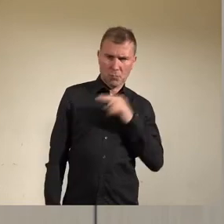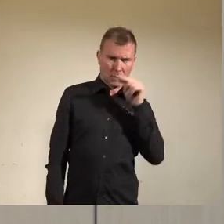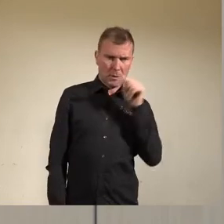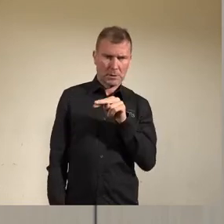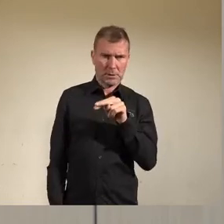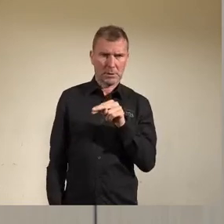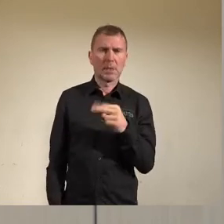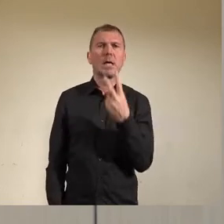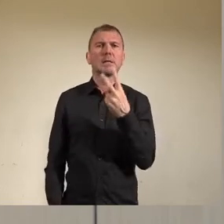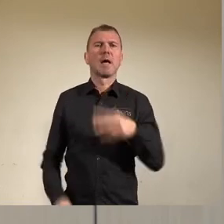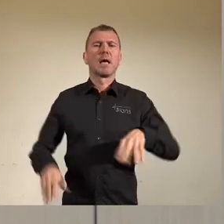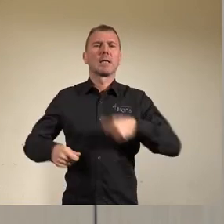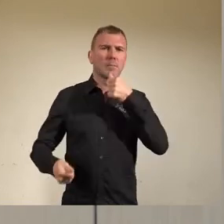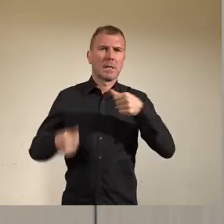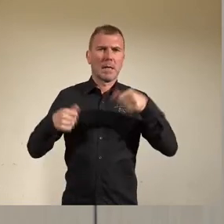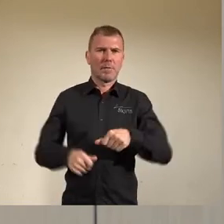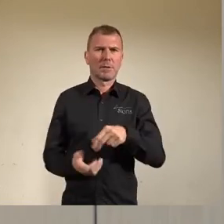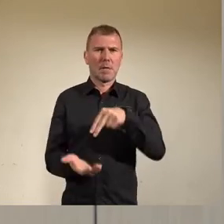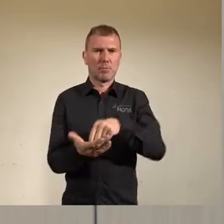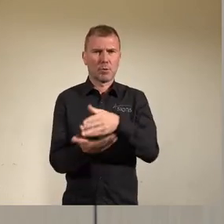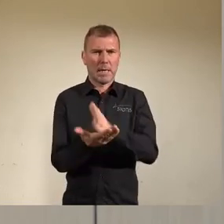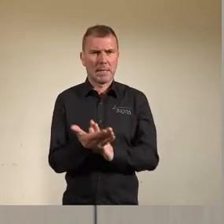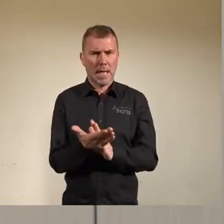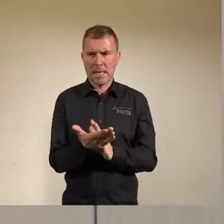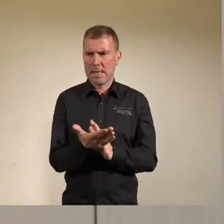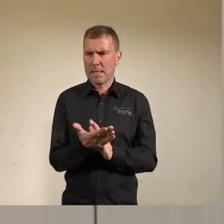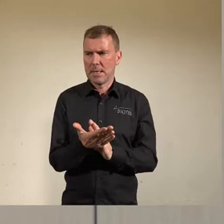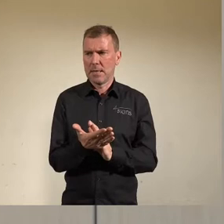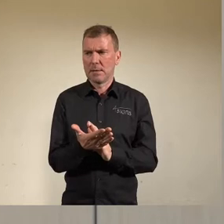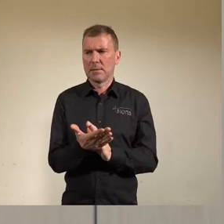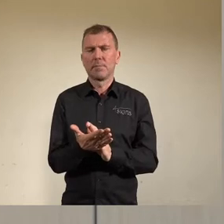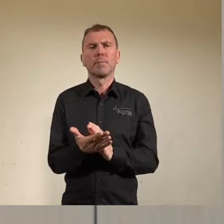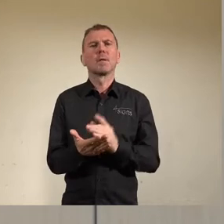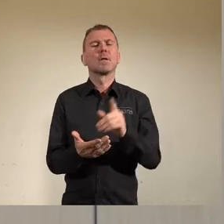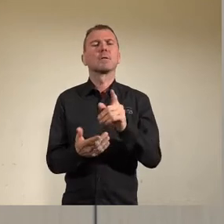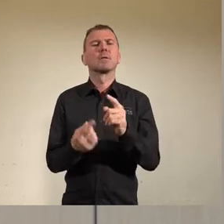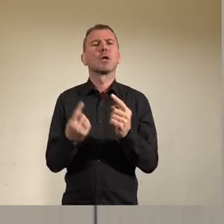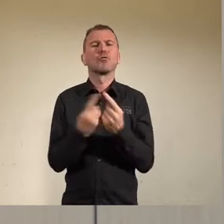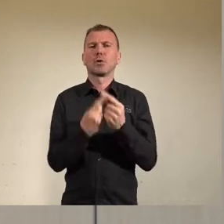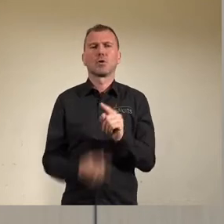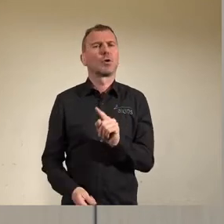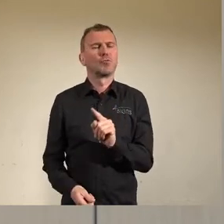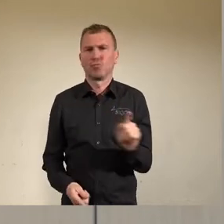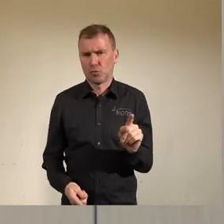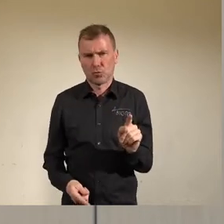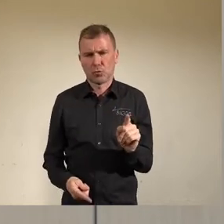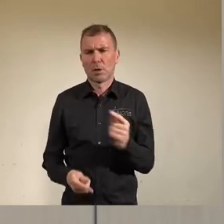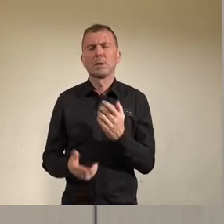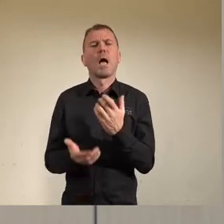zwei genehmigungspflichtige Bestandteile. Das ist aber auch, glaube ich, nicht streitig. Das ist zum einen